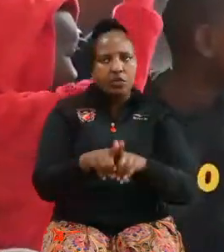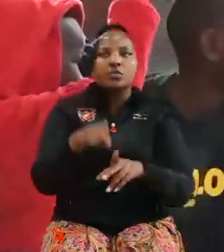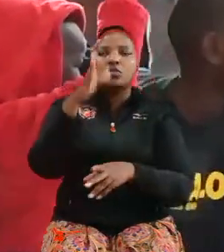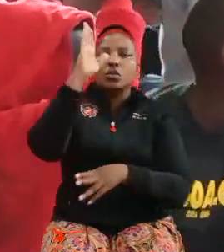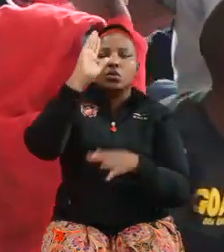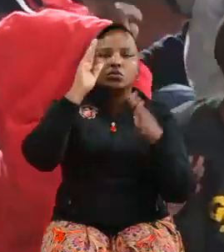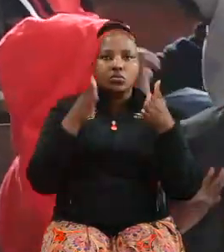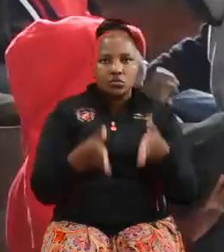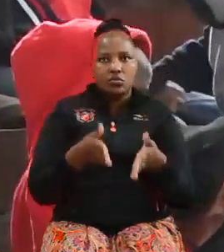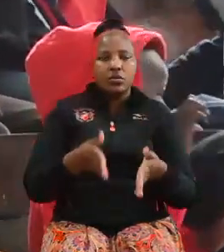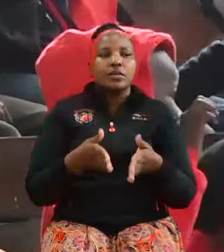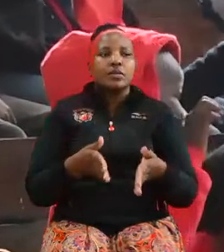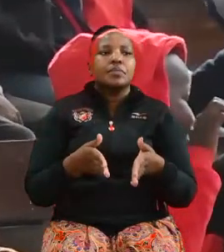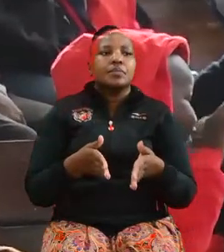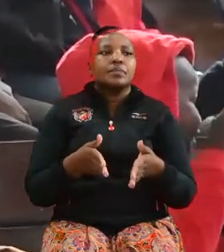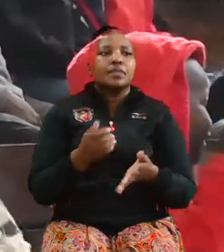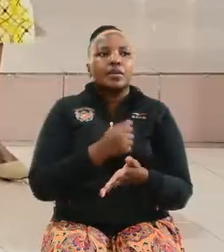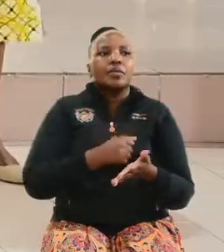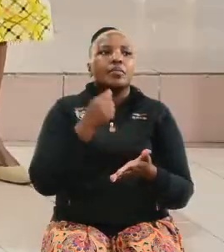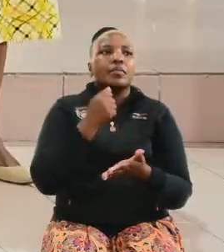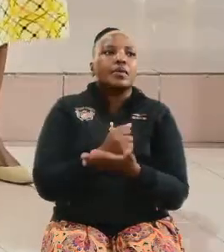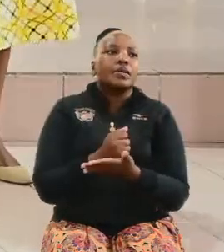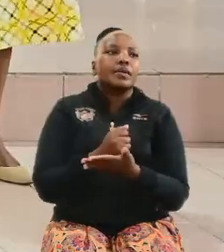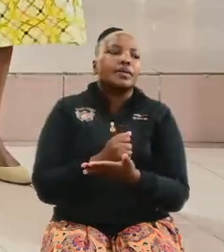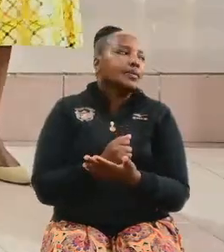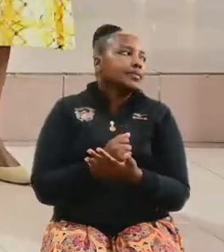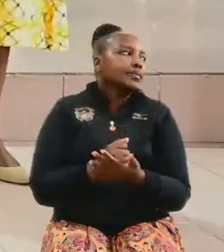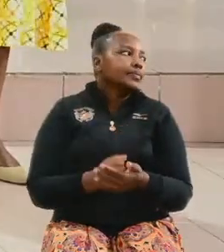amen. Amen.